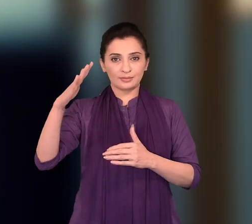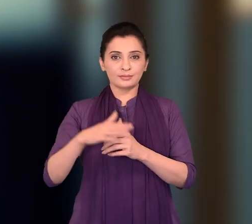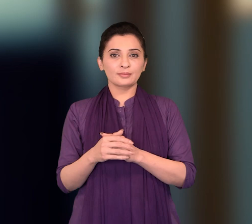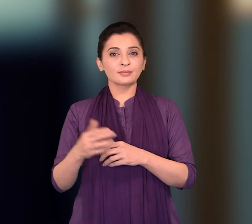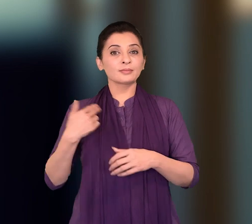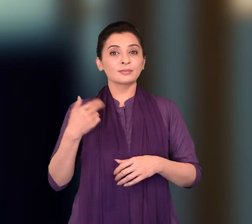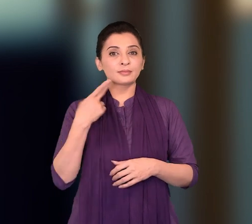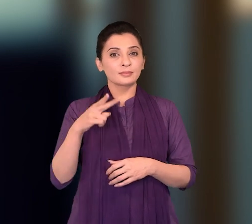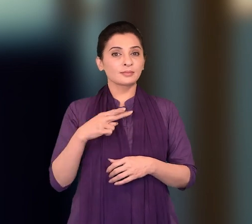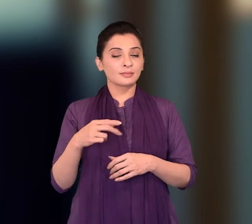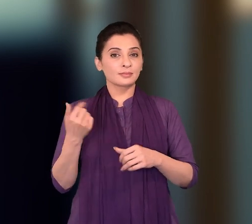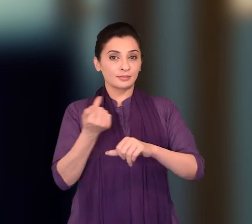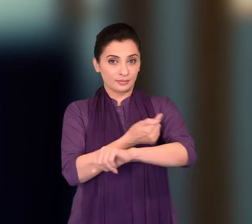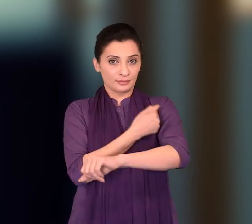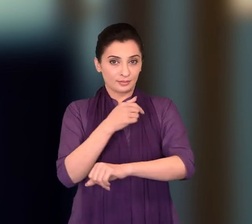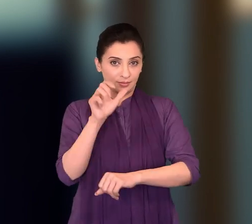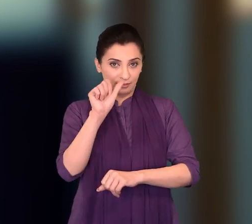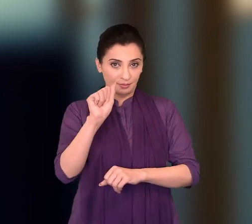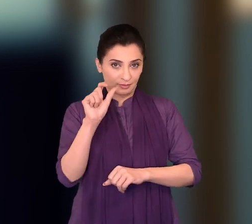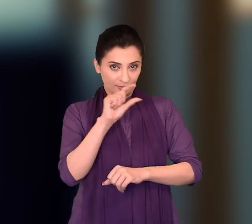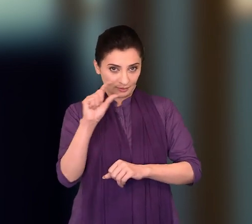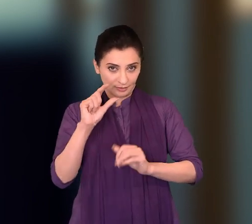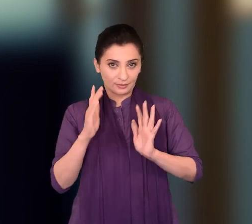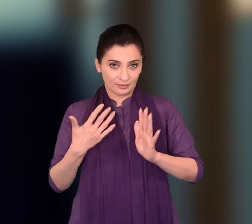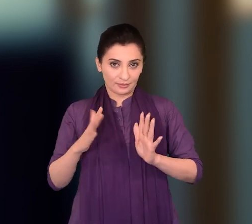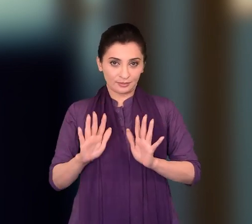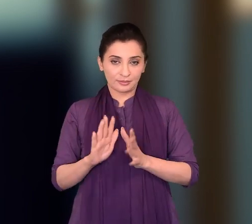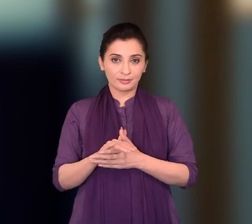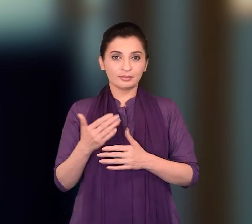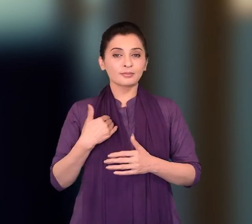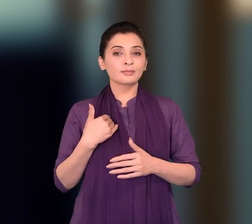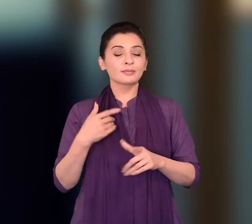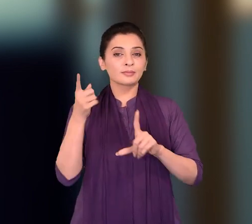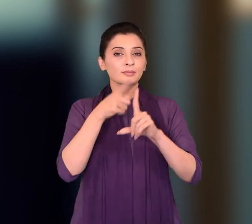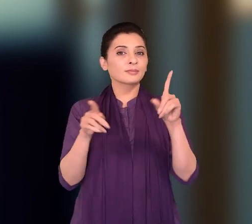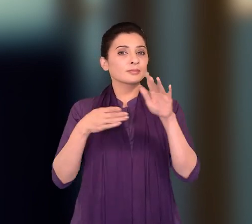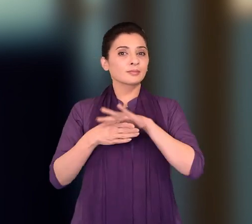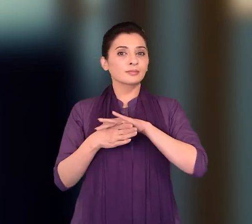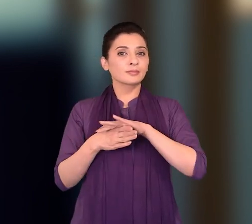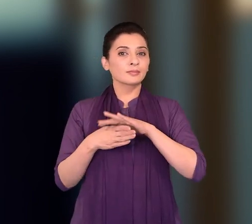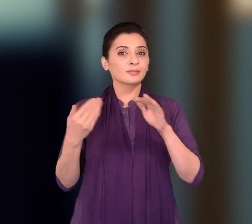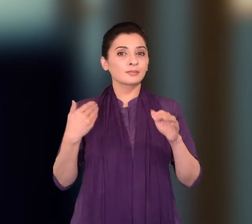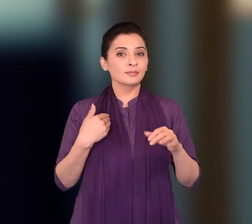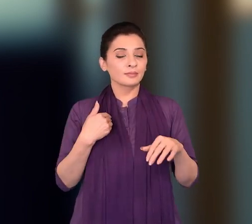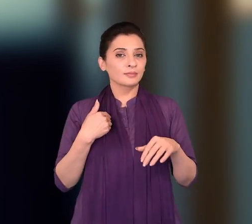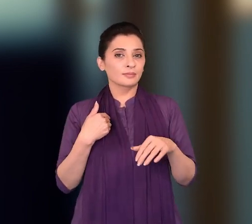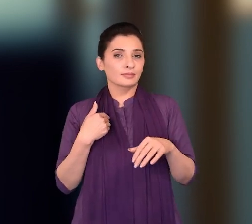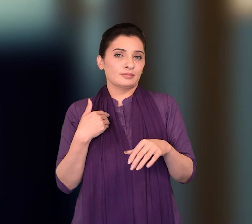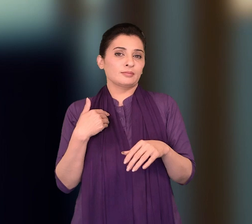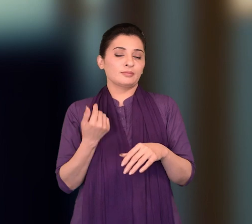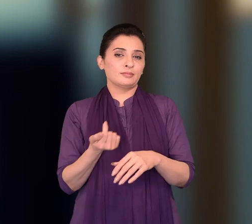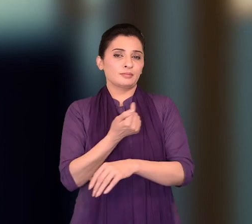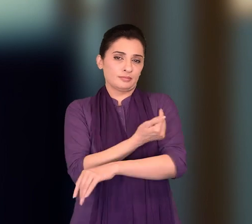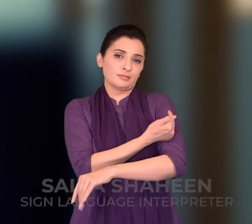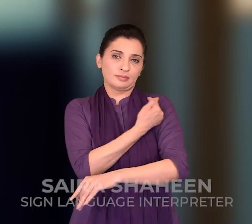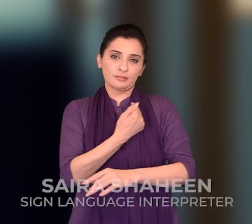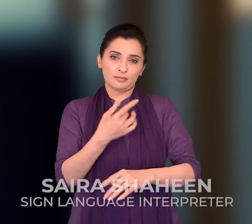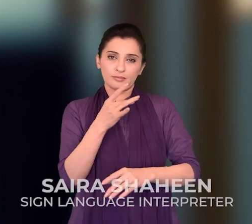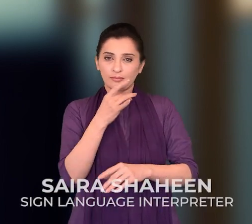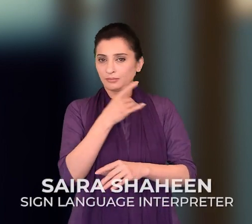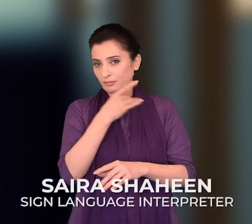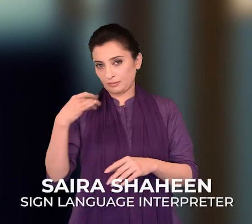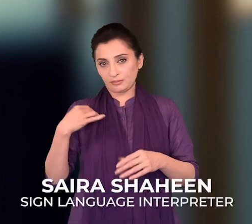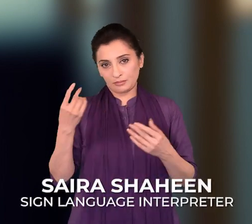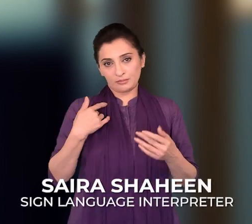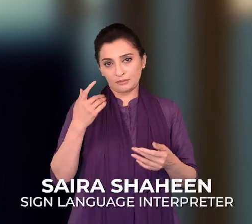السلام علیکم. میرا نام ڈاکٹر انوشا عثمان خان ہے اور میں لاہور میں ایز اے جنرل پریکٹیشنر اور